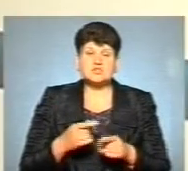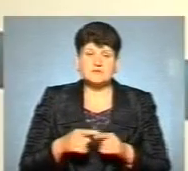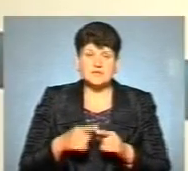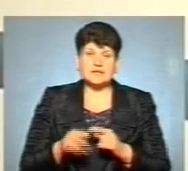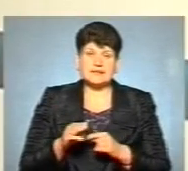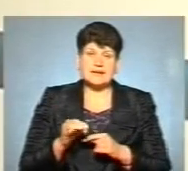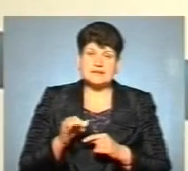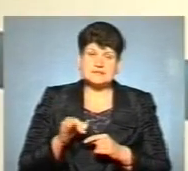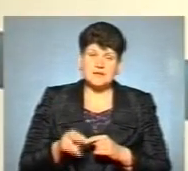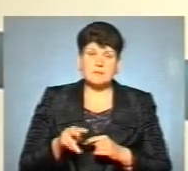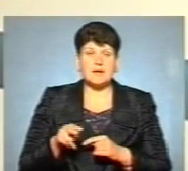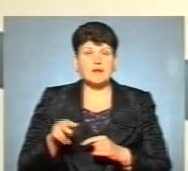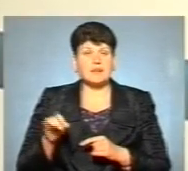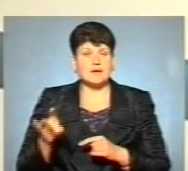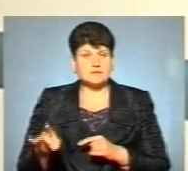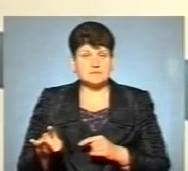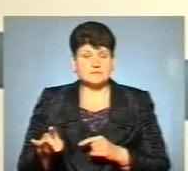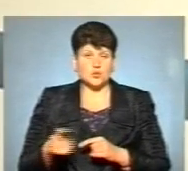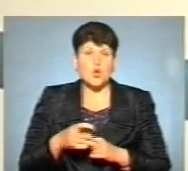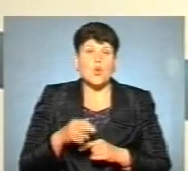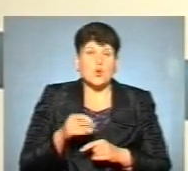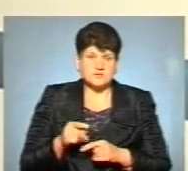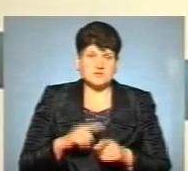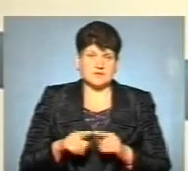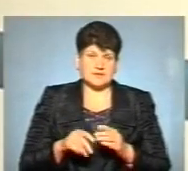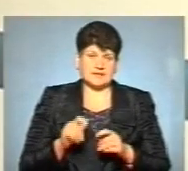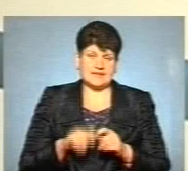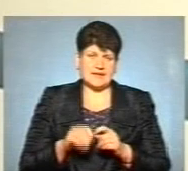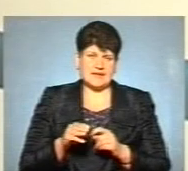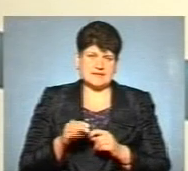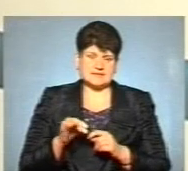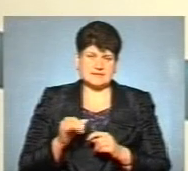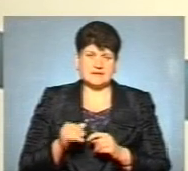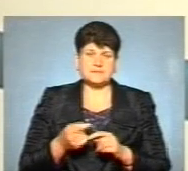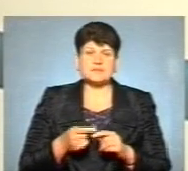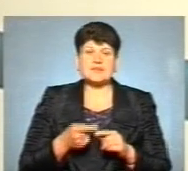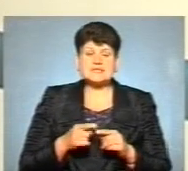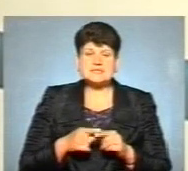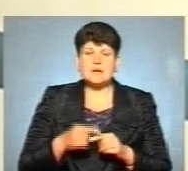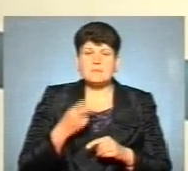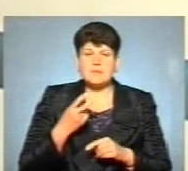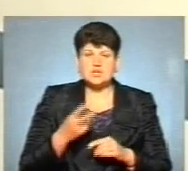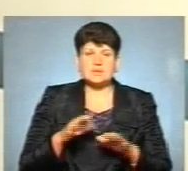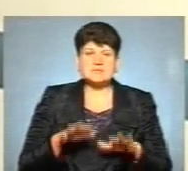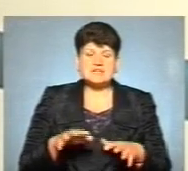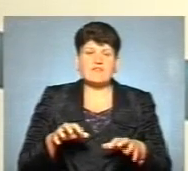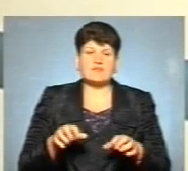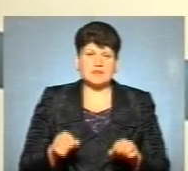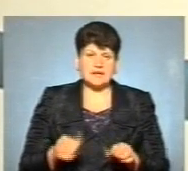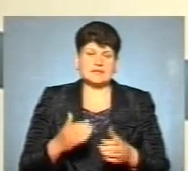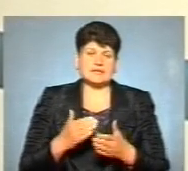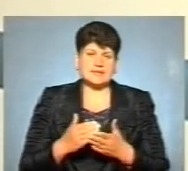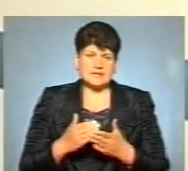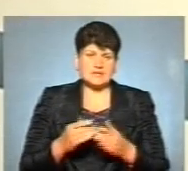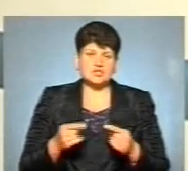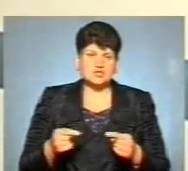чи ПЛР-тести? Ну, принаймні, хоча б швидкі тести. Це бачення місцевої влади, але є в